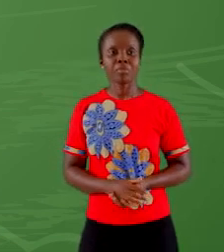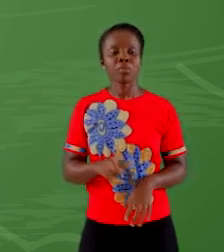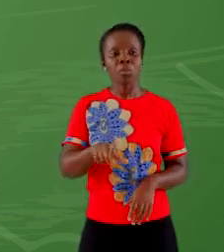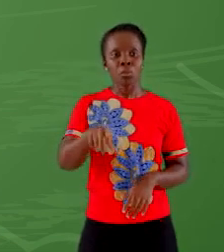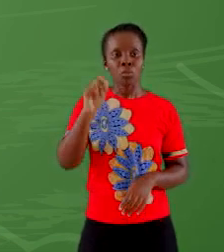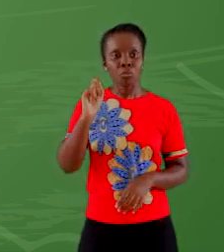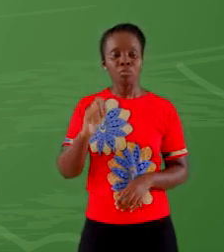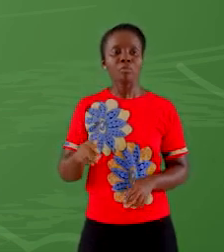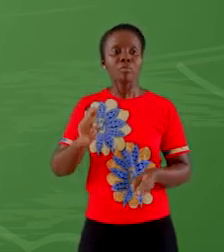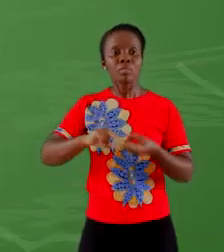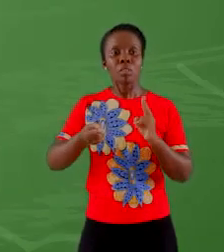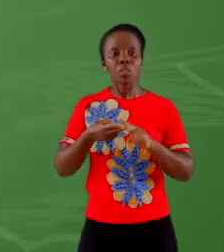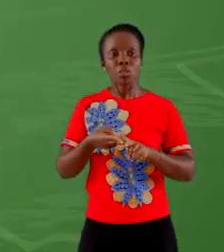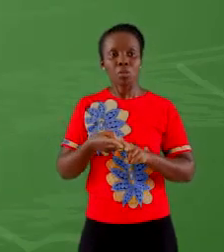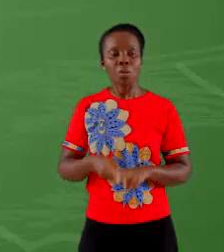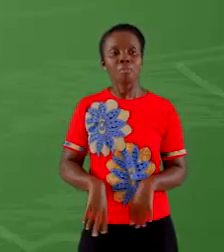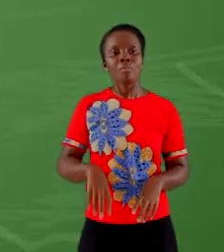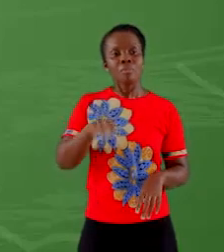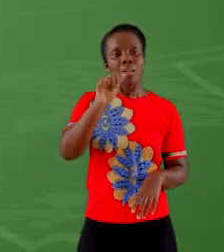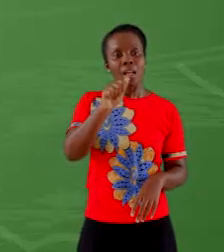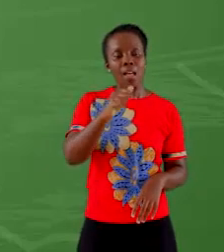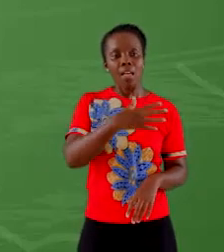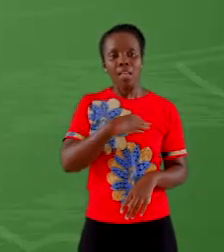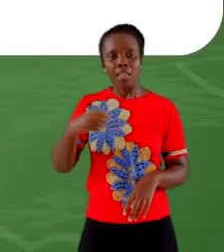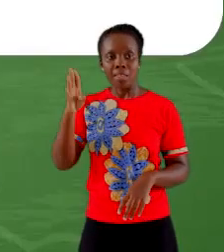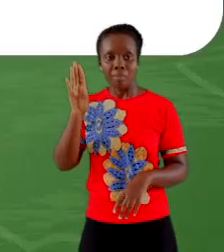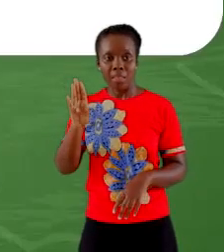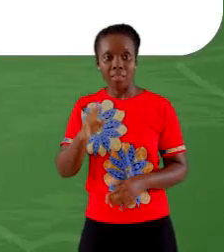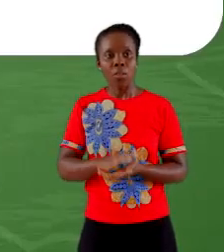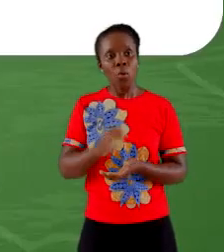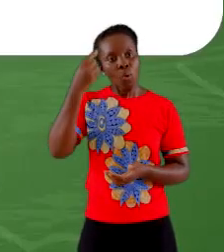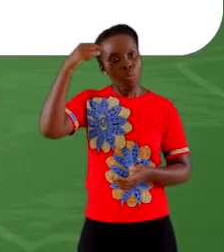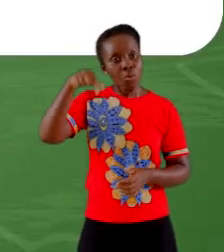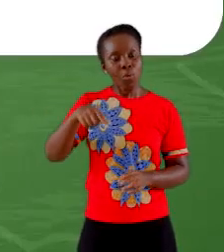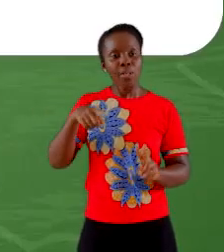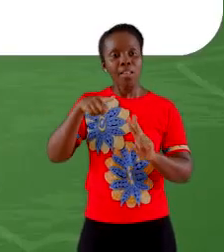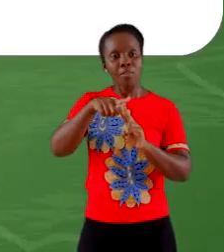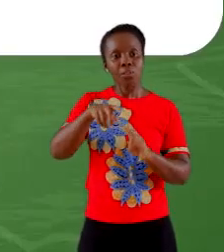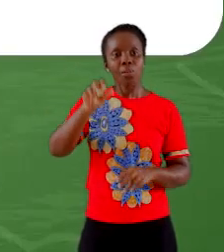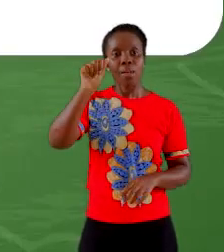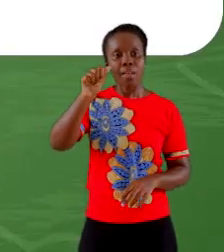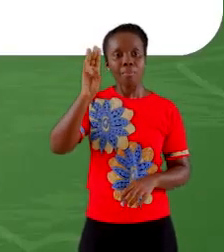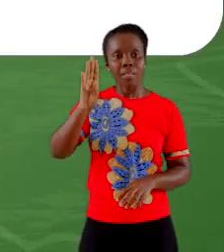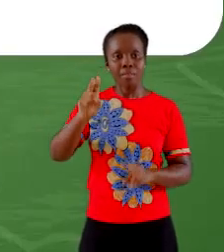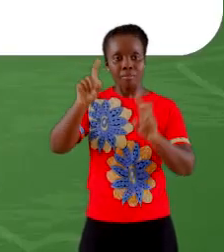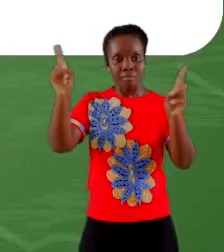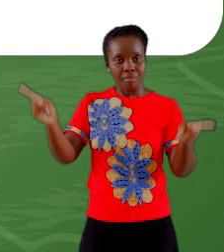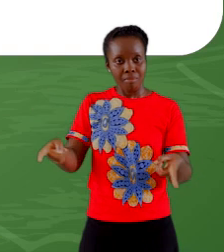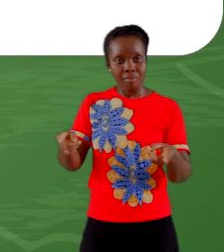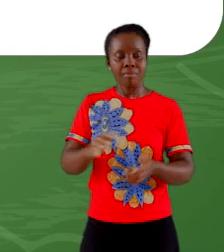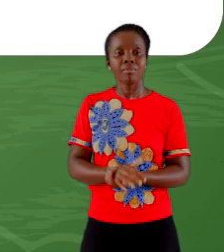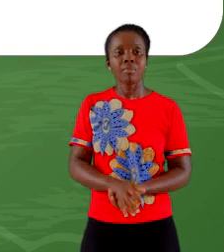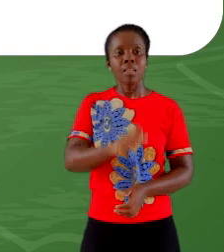Détermine les nombres petit a et petit b pour que les vecteurs AB de